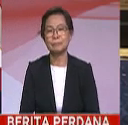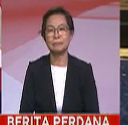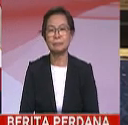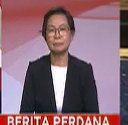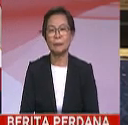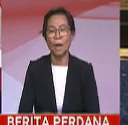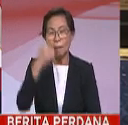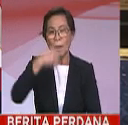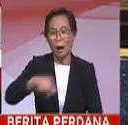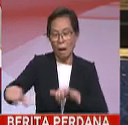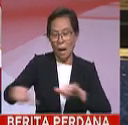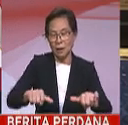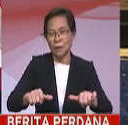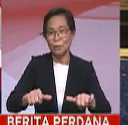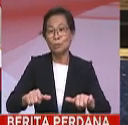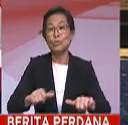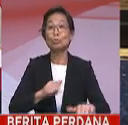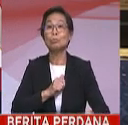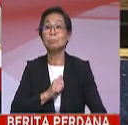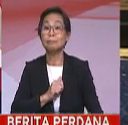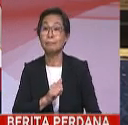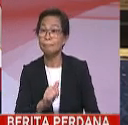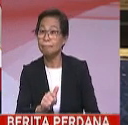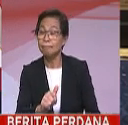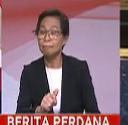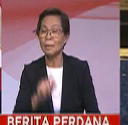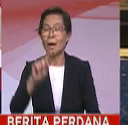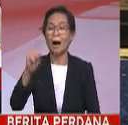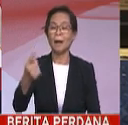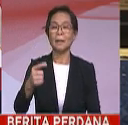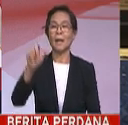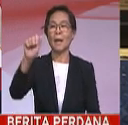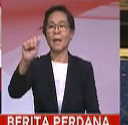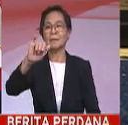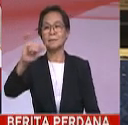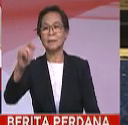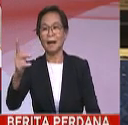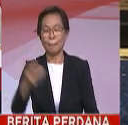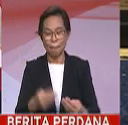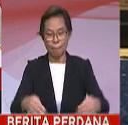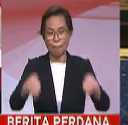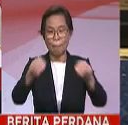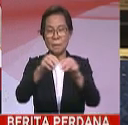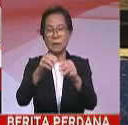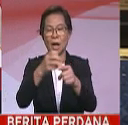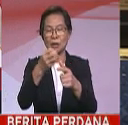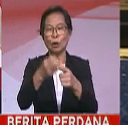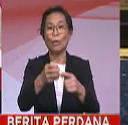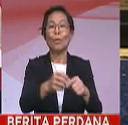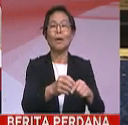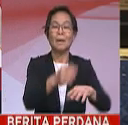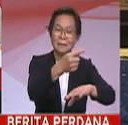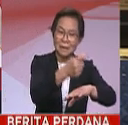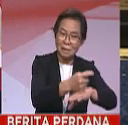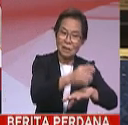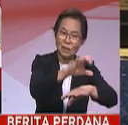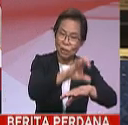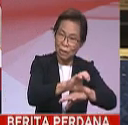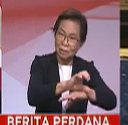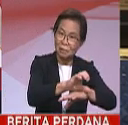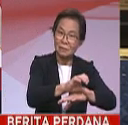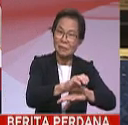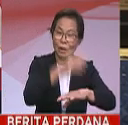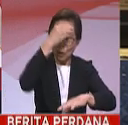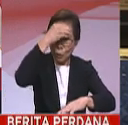Bagi aktiviti keagamaan, hanya ahli jawatankuasa masjid atau rumah ibadat dibenarkan